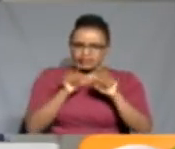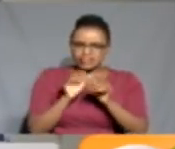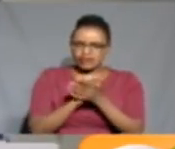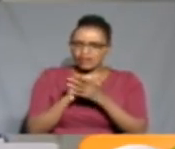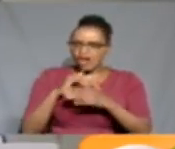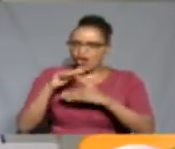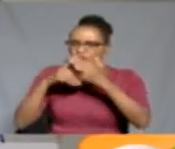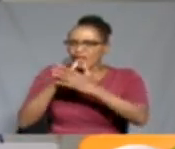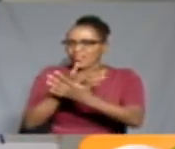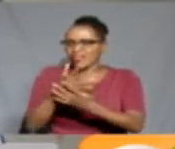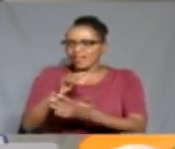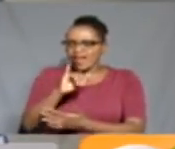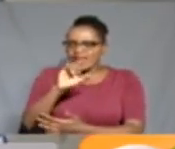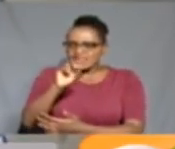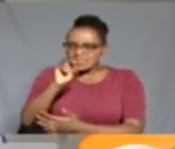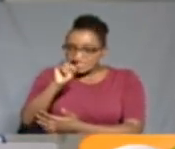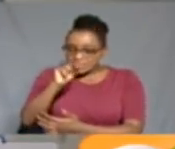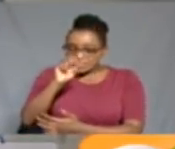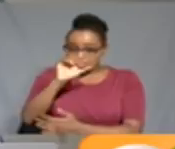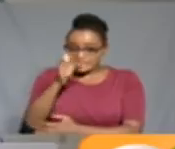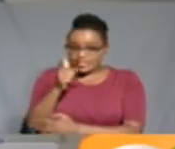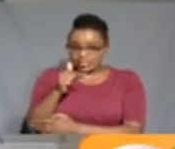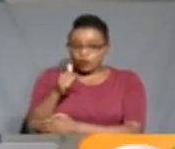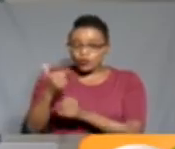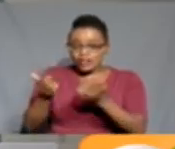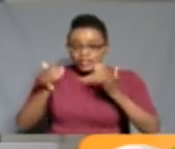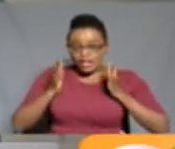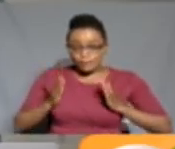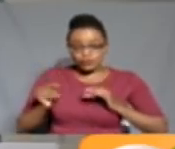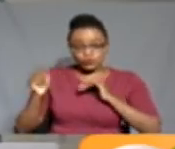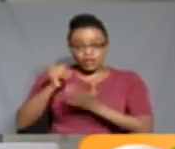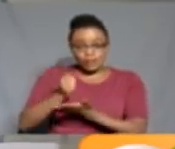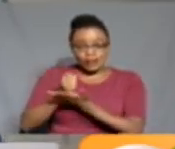flies are all over. We need someone to take care of that, that is the government.